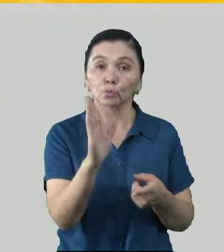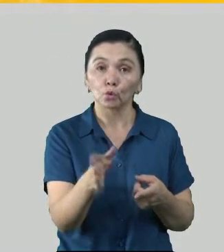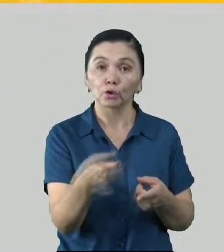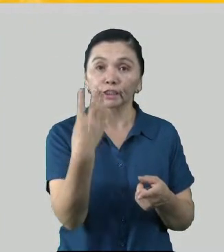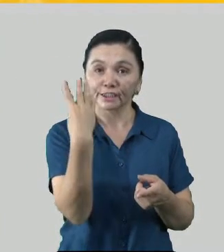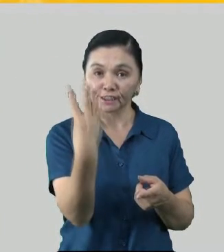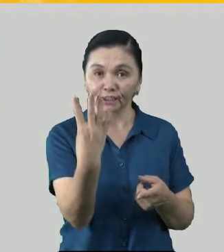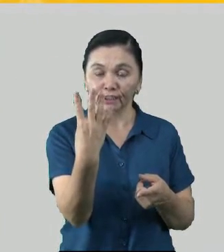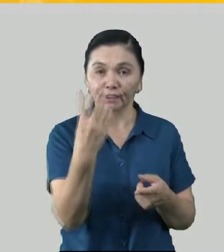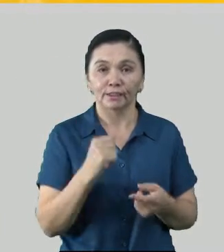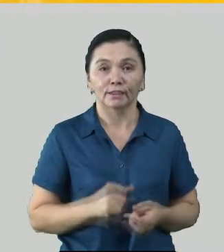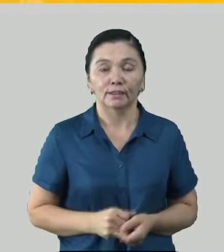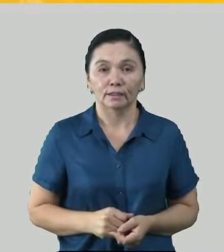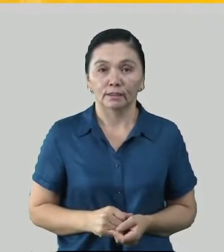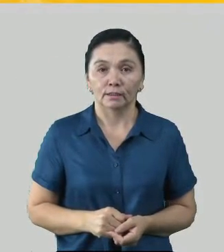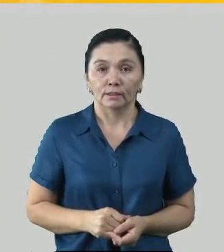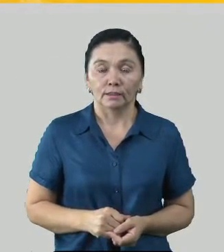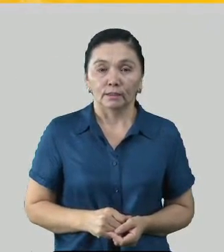будет 4.